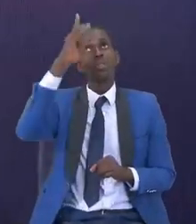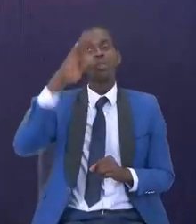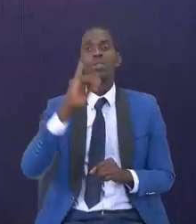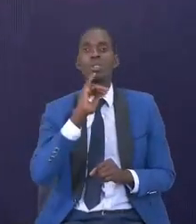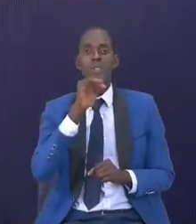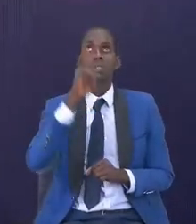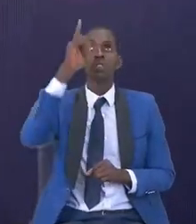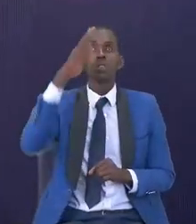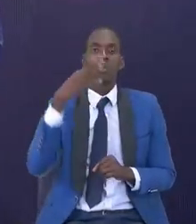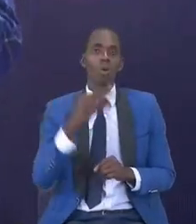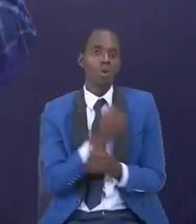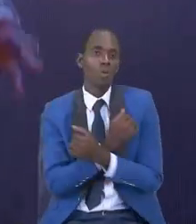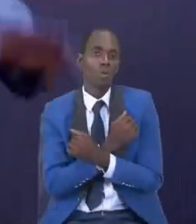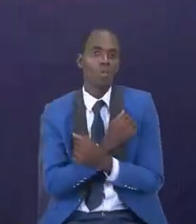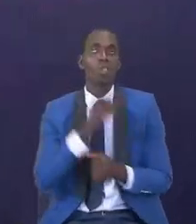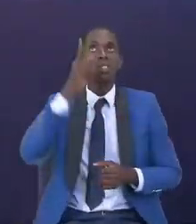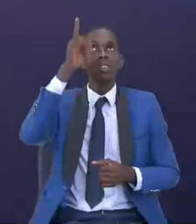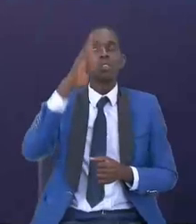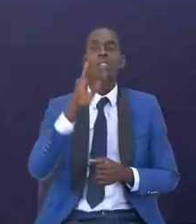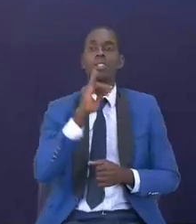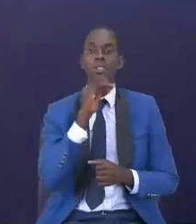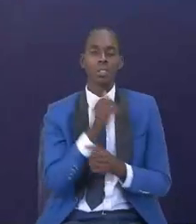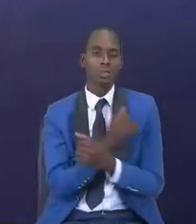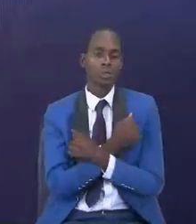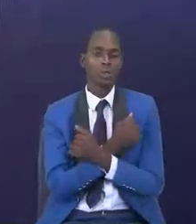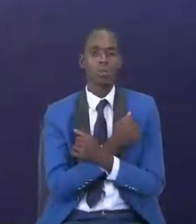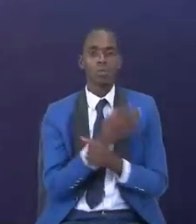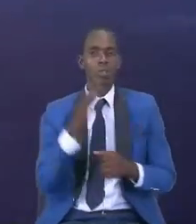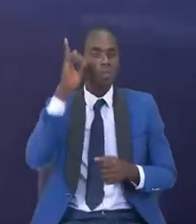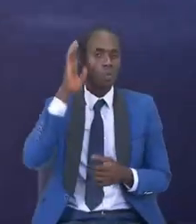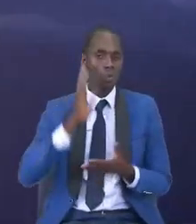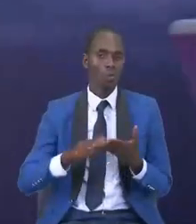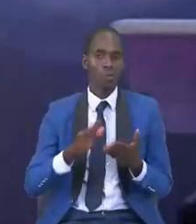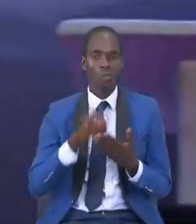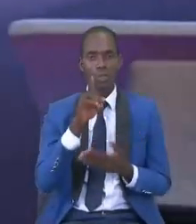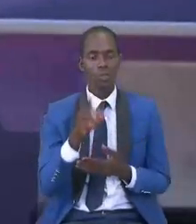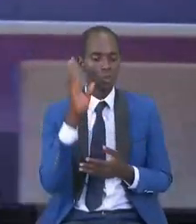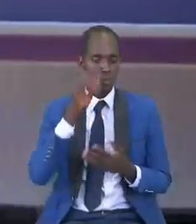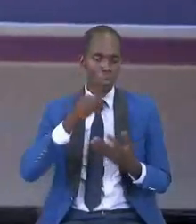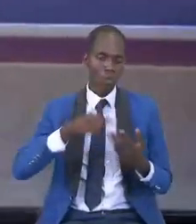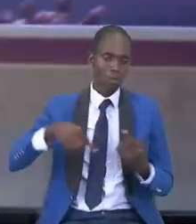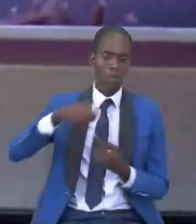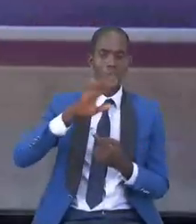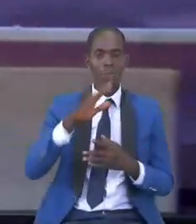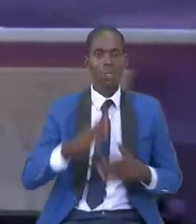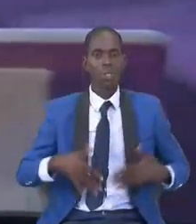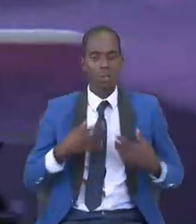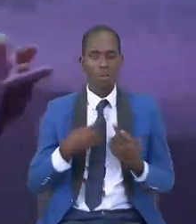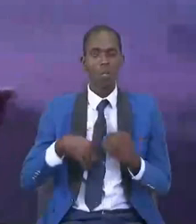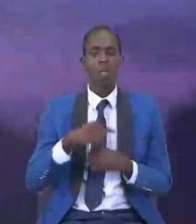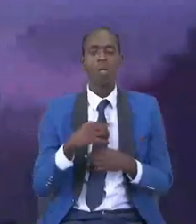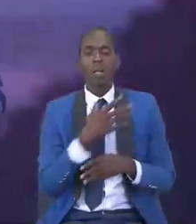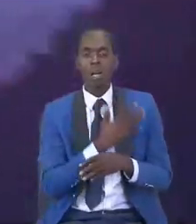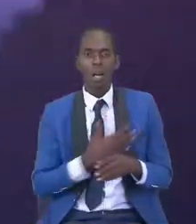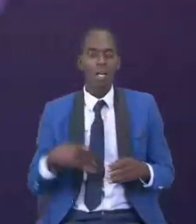est un Dieu de pardon. Il va te pardonner et il va changer ta vie et il te donnera la victoire.